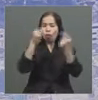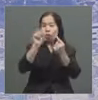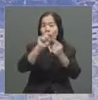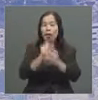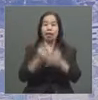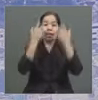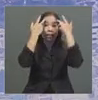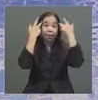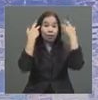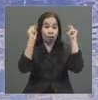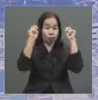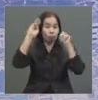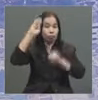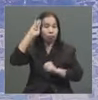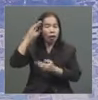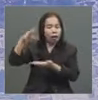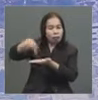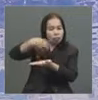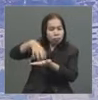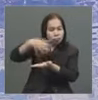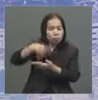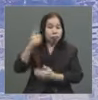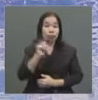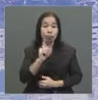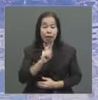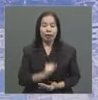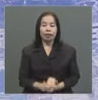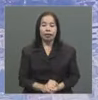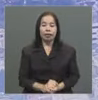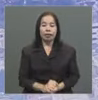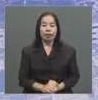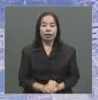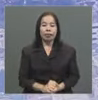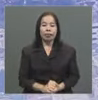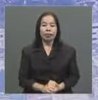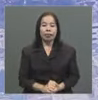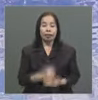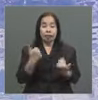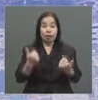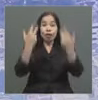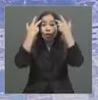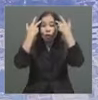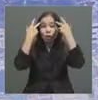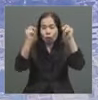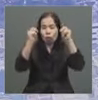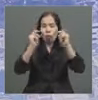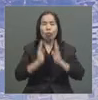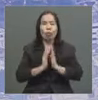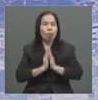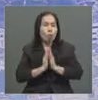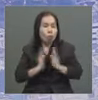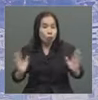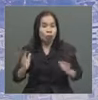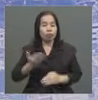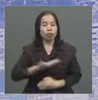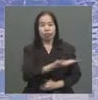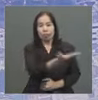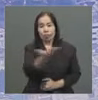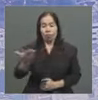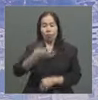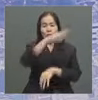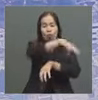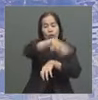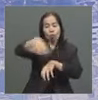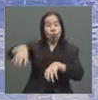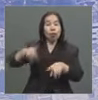ได้ให้ข้อมูลมานะครับคือท่านขอบคุณทางหลายๆภาคส่วนท่